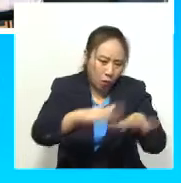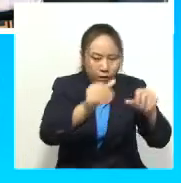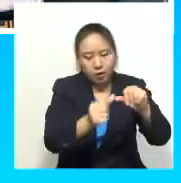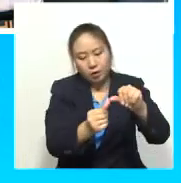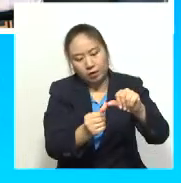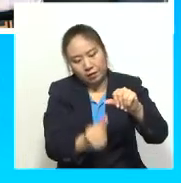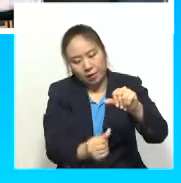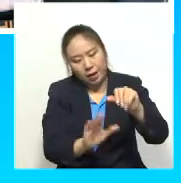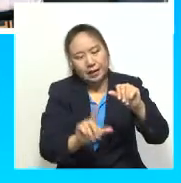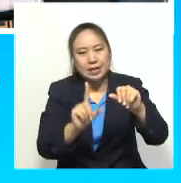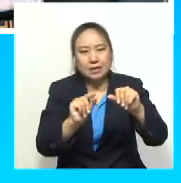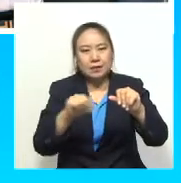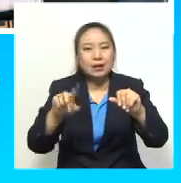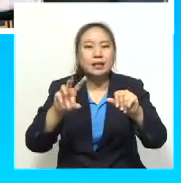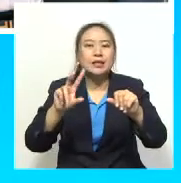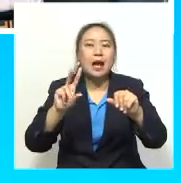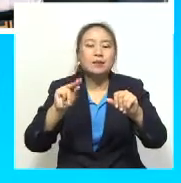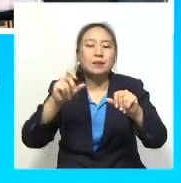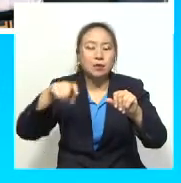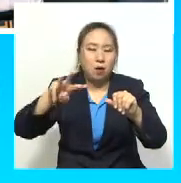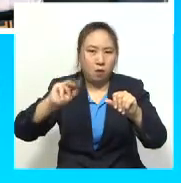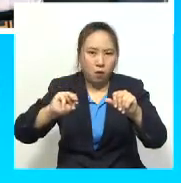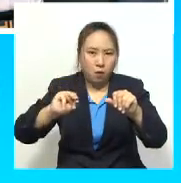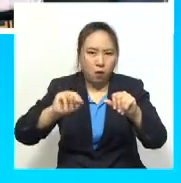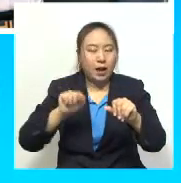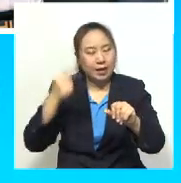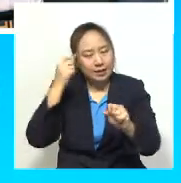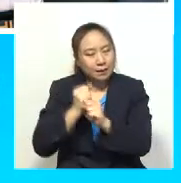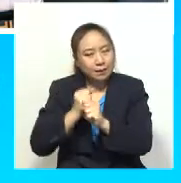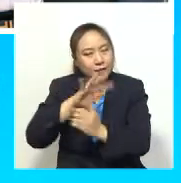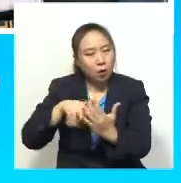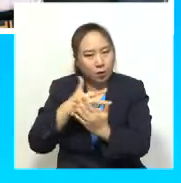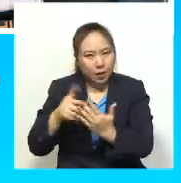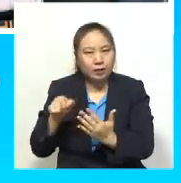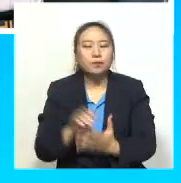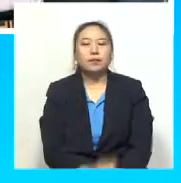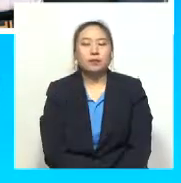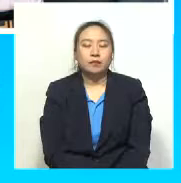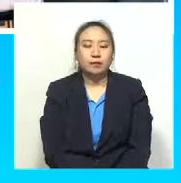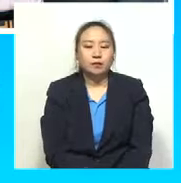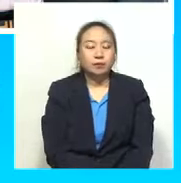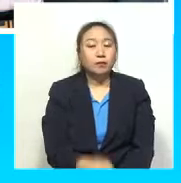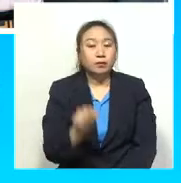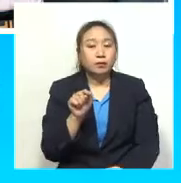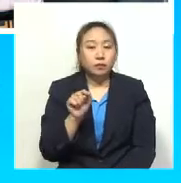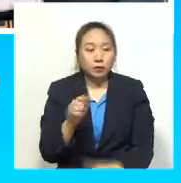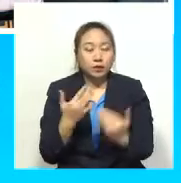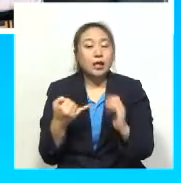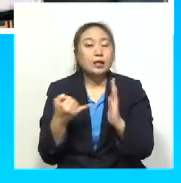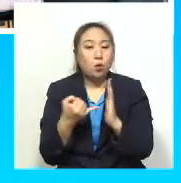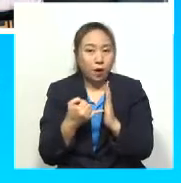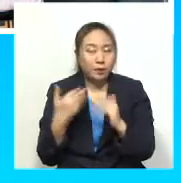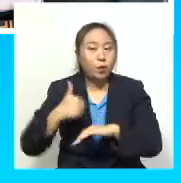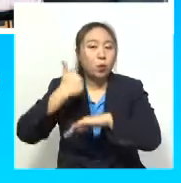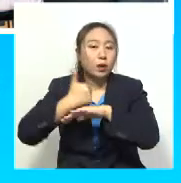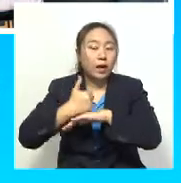เซนนะครับอันนี้จากการทำซิมูเลชันทางด้านสุขกรรมแหล่งน้ำตรงนี้นะครับตรงนี้เองนะครับทางจังหวัดเองโดยท่านผู้